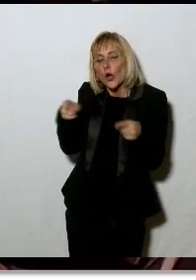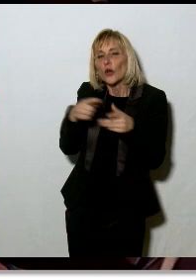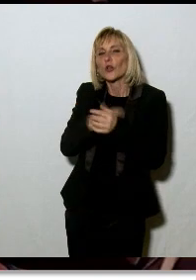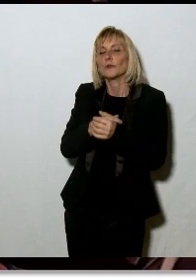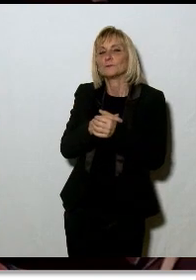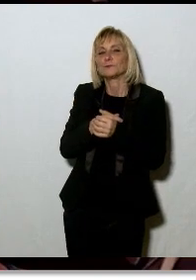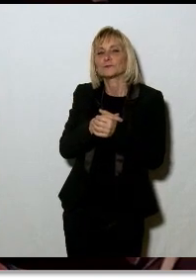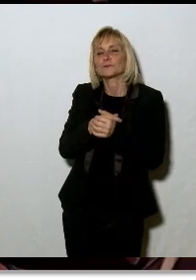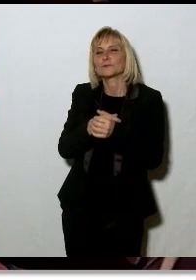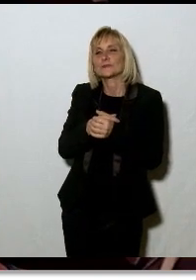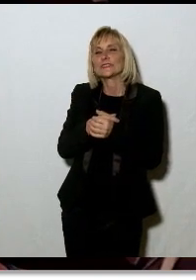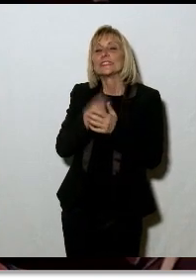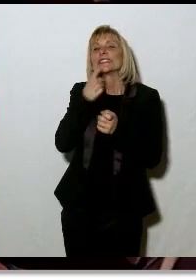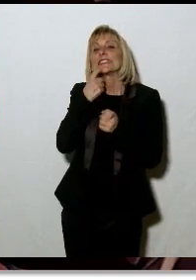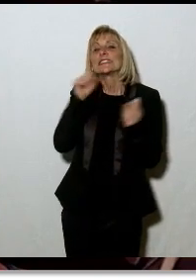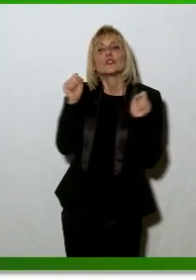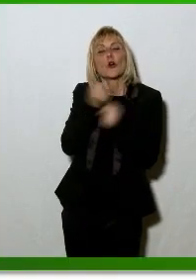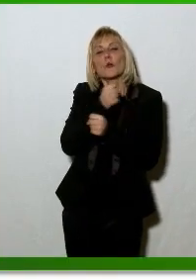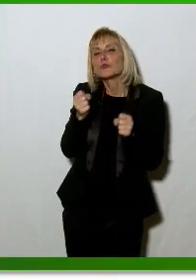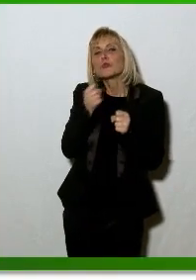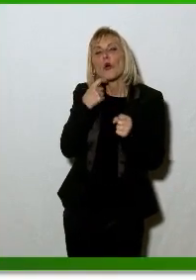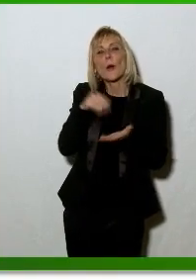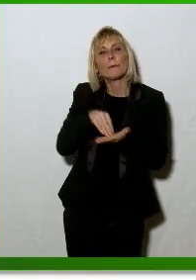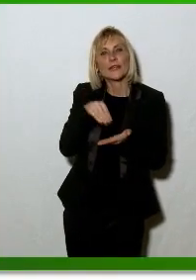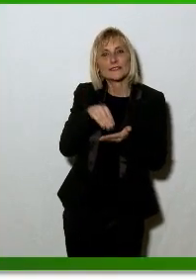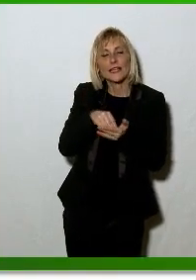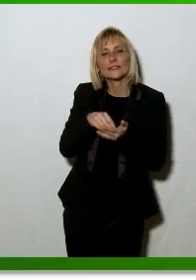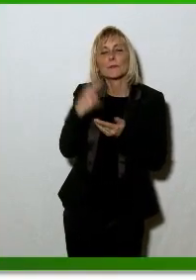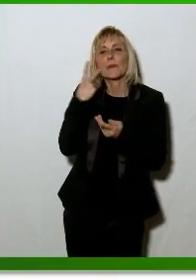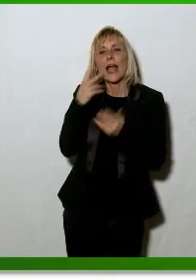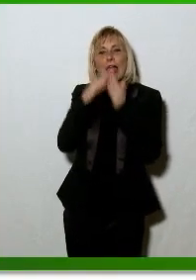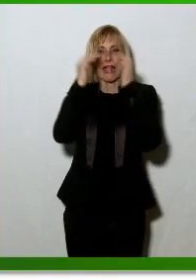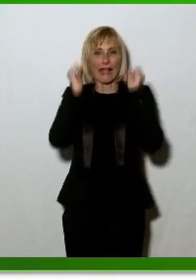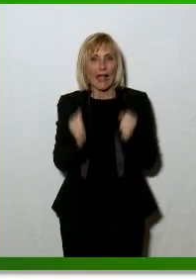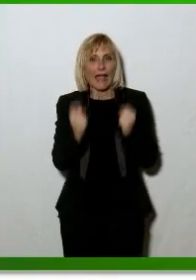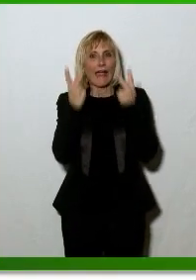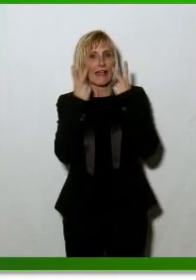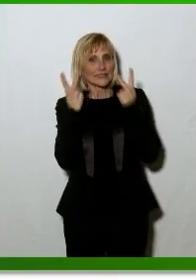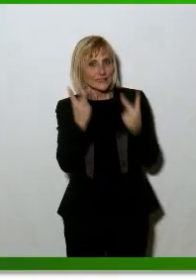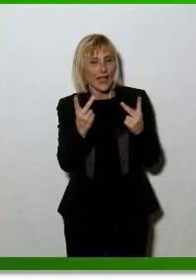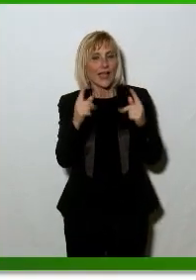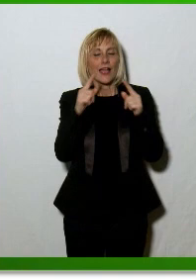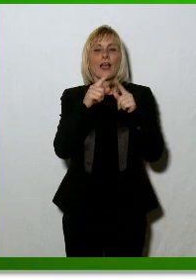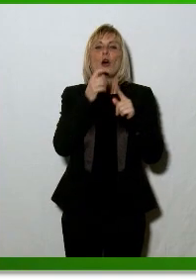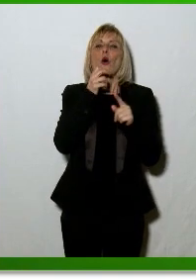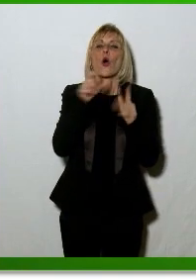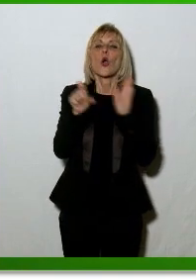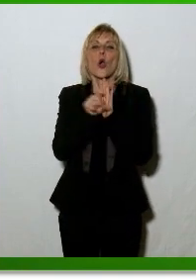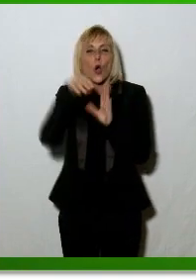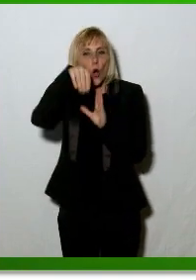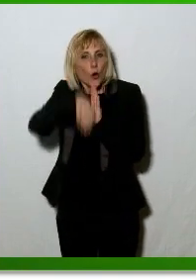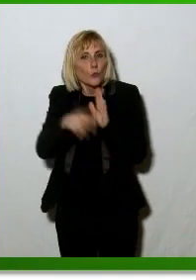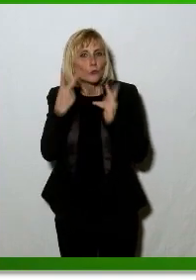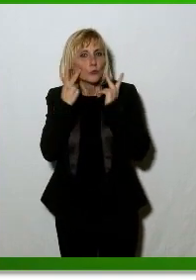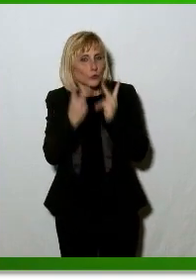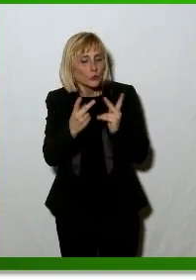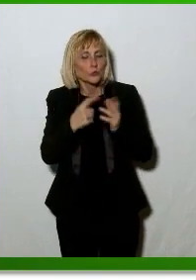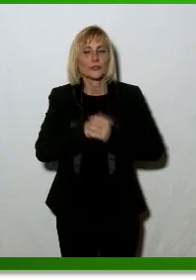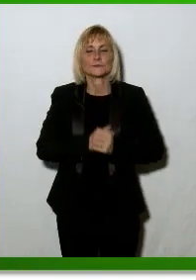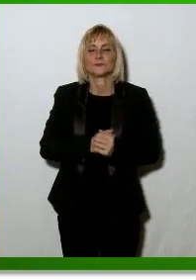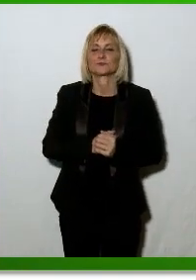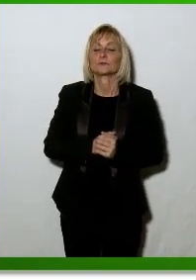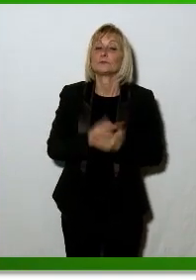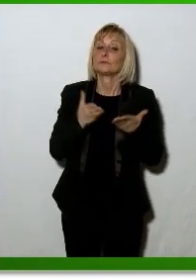coloro che non possono essere qua Ma che ci guardano da casa o dai loro Municipio Ho impostato la mia